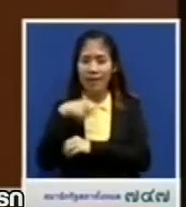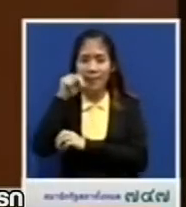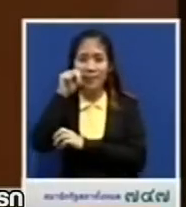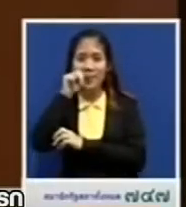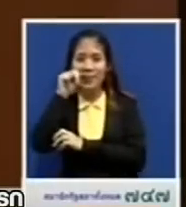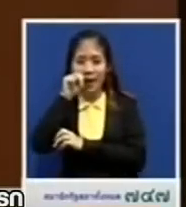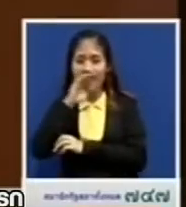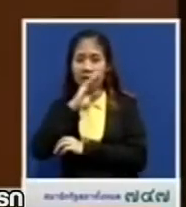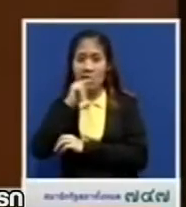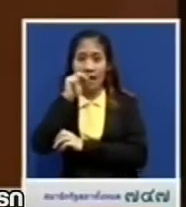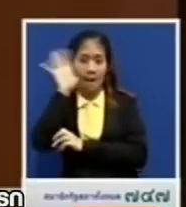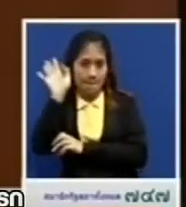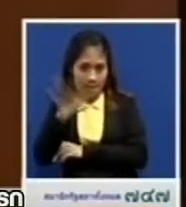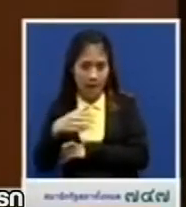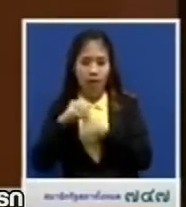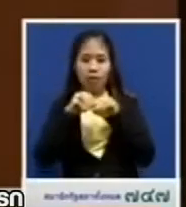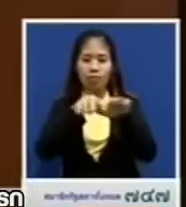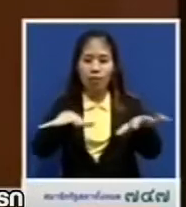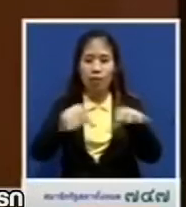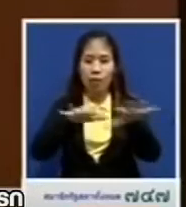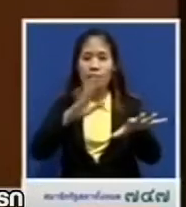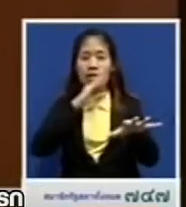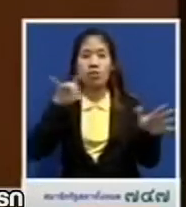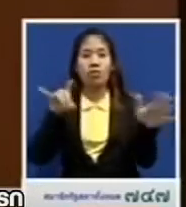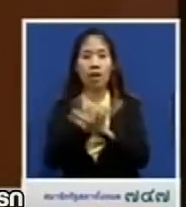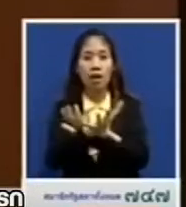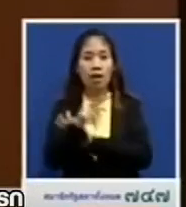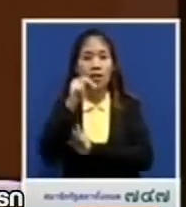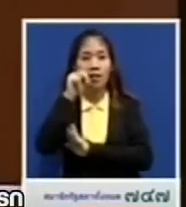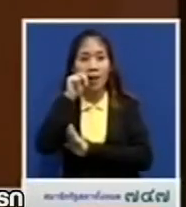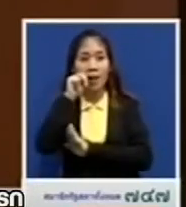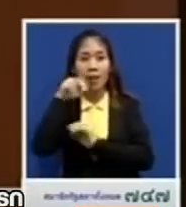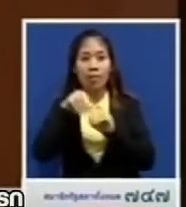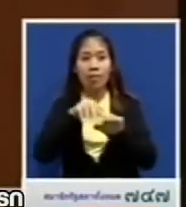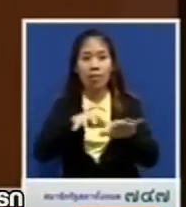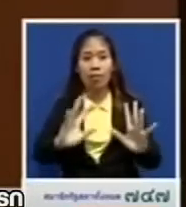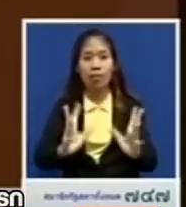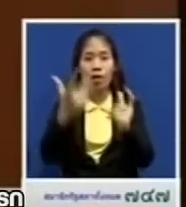ลาอีก1วันนะ คือได้ดูบางทีคนอาจจะรู้สึกว่าได้ดูคนเถียงกันซึ่งไม่รู้จะดูทำไม ครับ